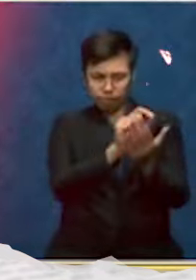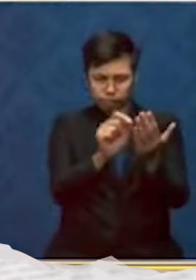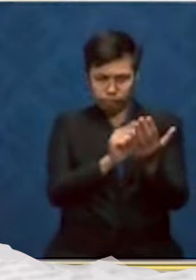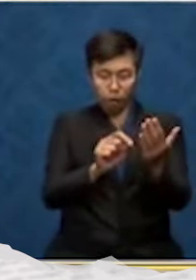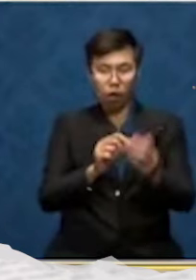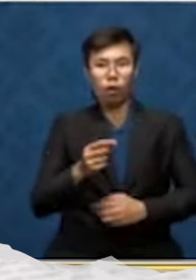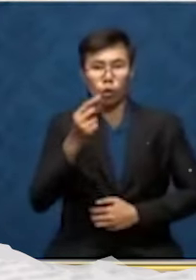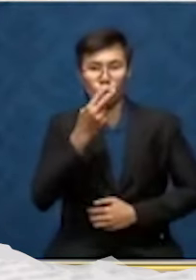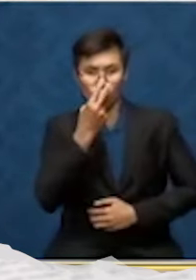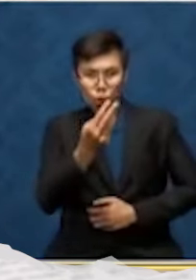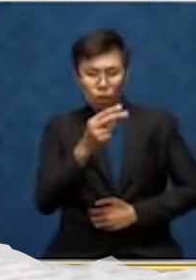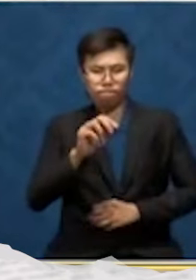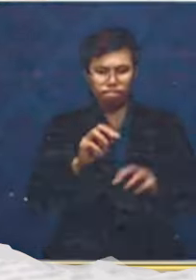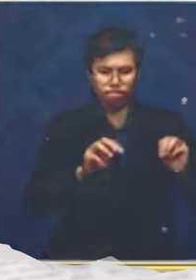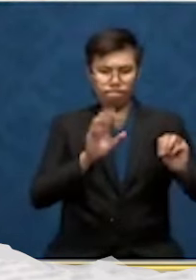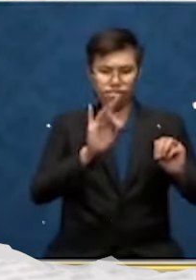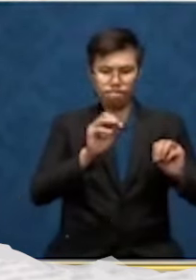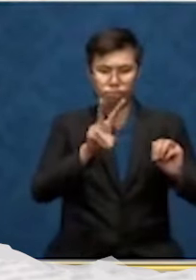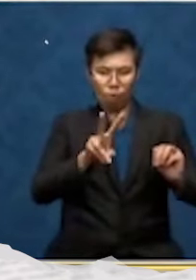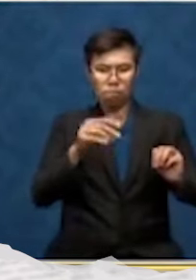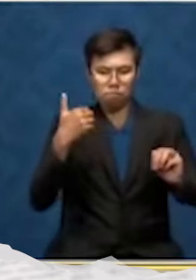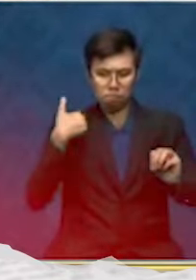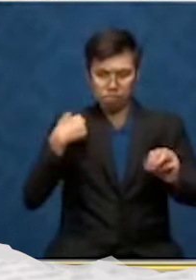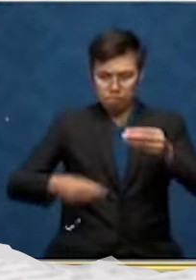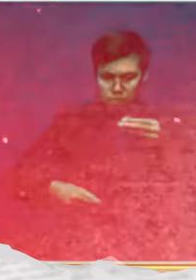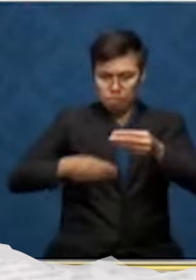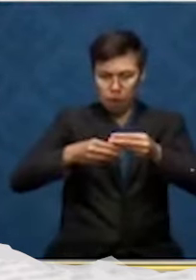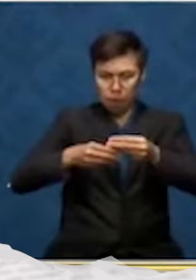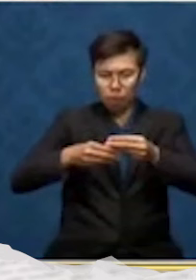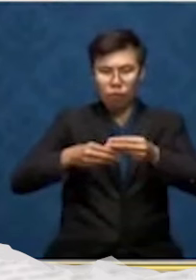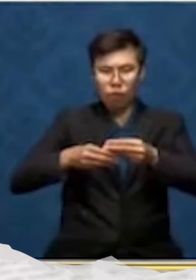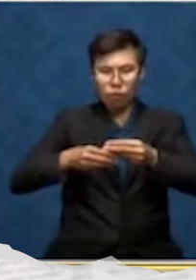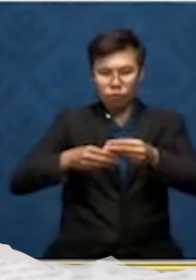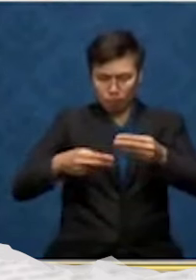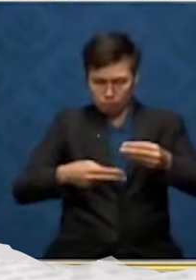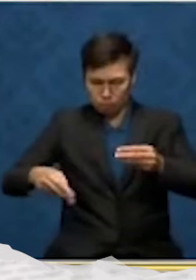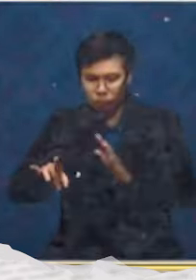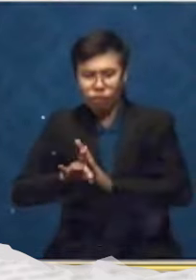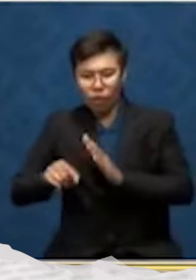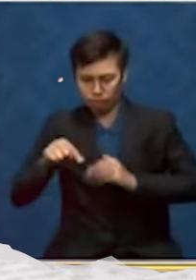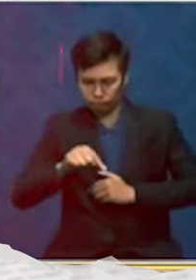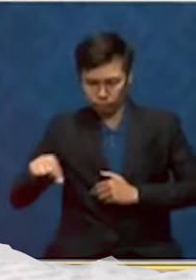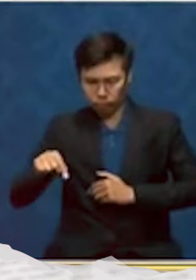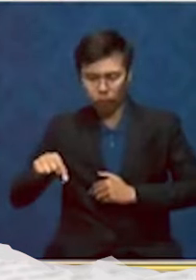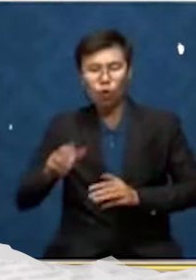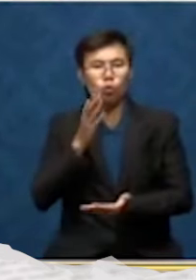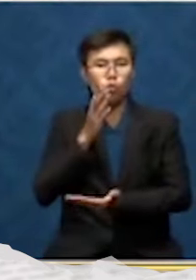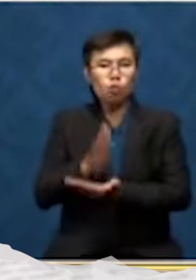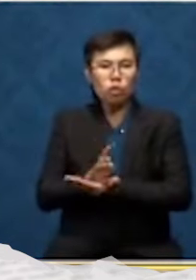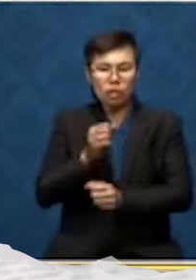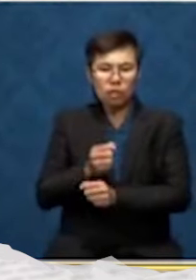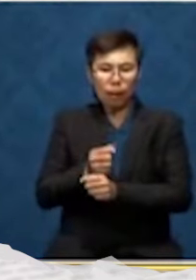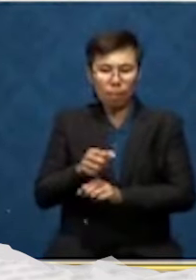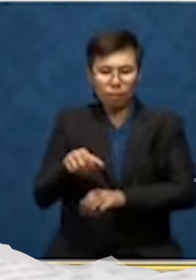ฐธรรมนูญมาตรา82จริงๆนั้นจะมีเงื่อนไขที่เพิ่มเติมอยู่ในตอนท้ายครับบอกว่ากรณีที่มีคำสั่งให้หยุดปฏิบัติหน้าที่ซึ่งวัน